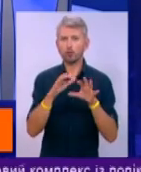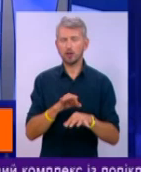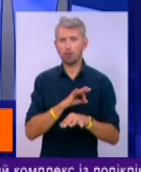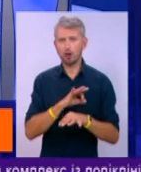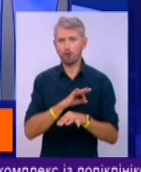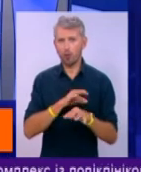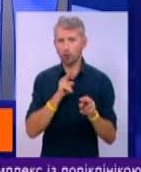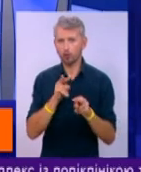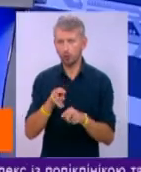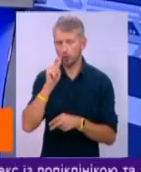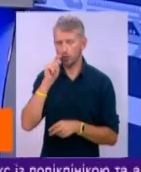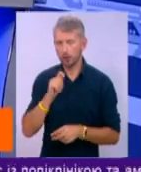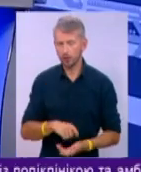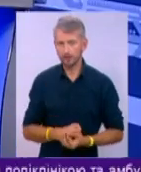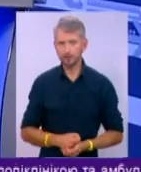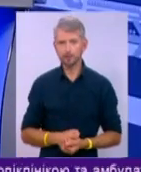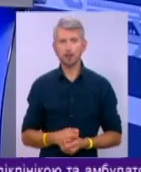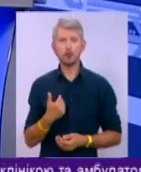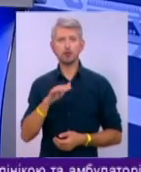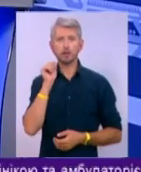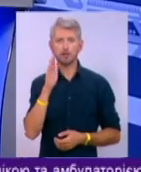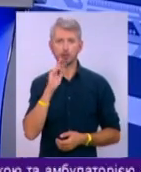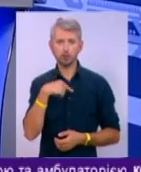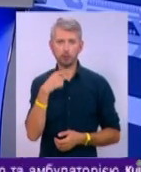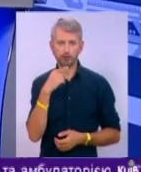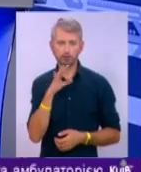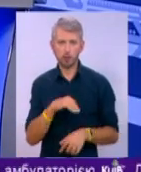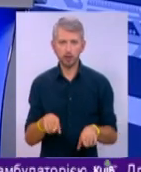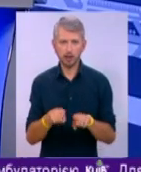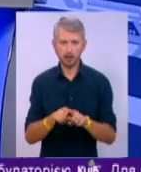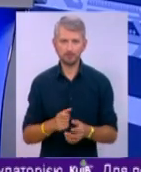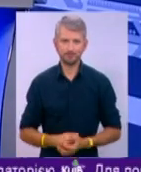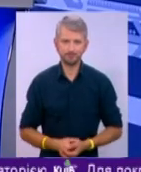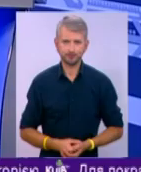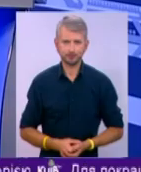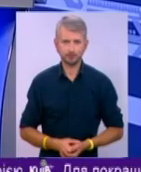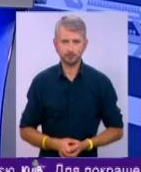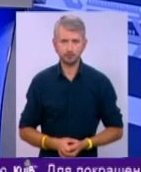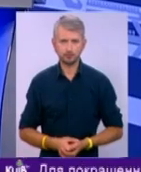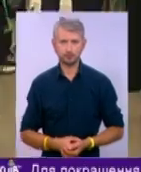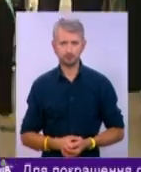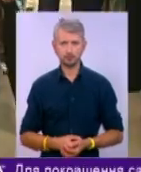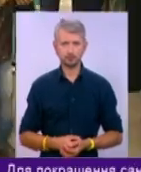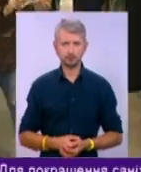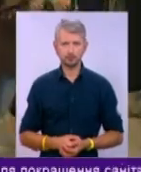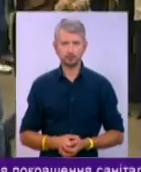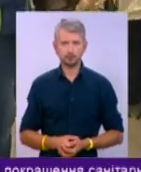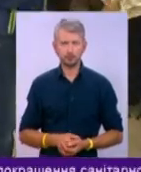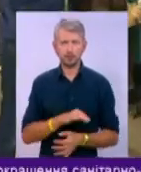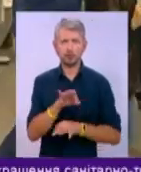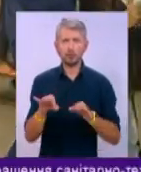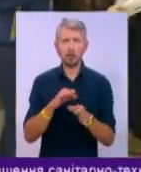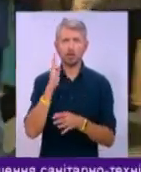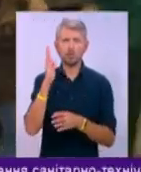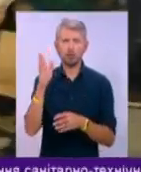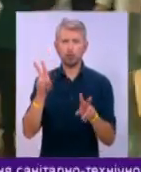України». Дякую вам ще раз. Ну, а вже завтра ми будемо говорити безпосередньо про таке. Проєкт